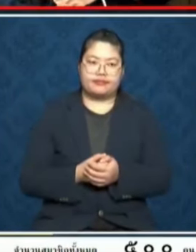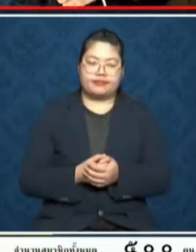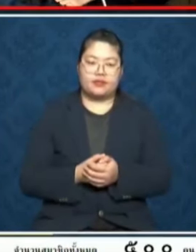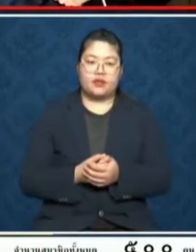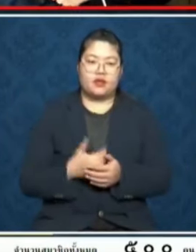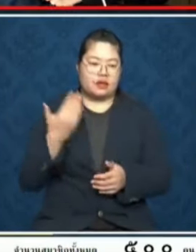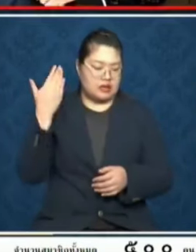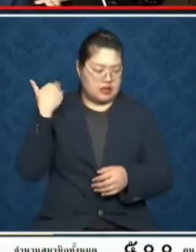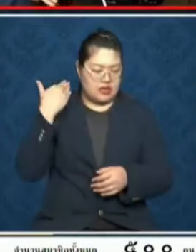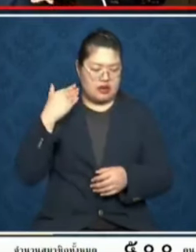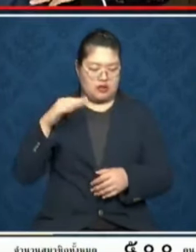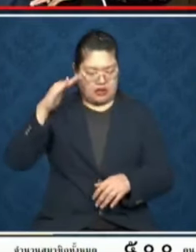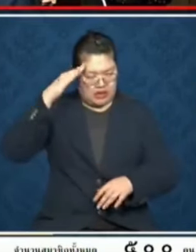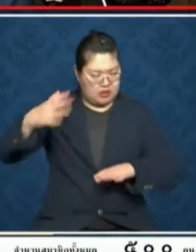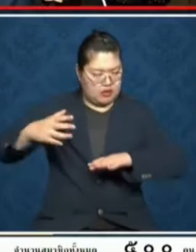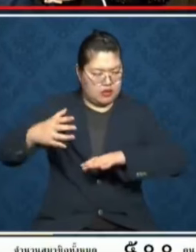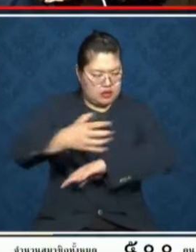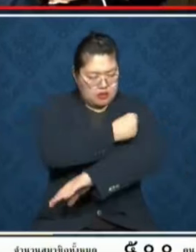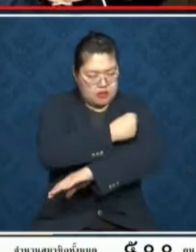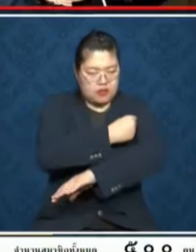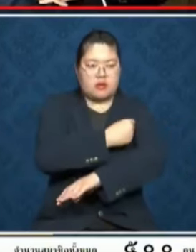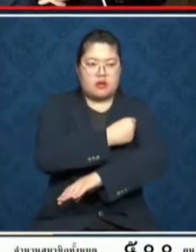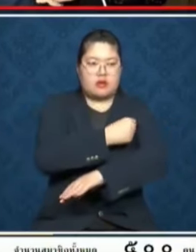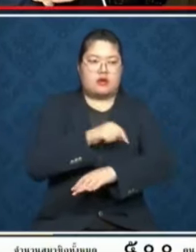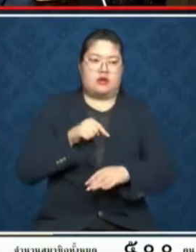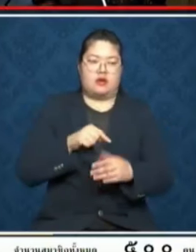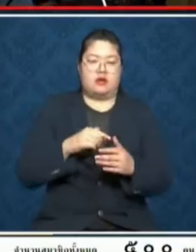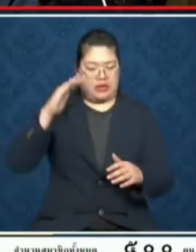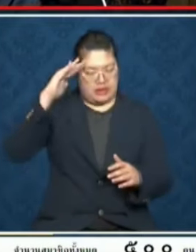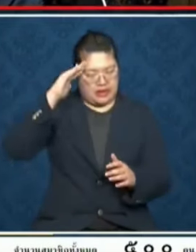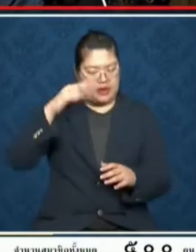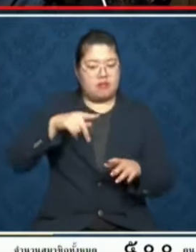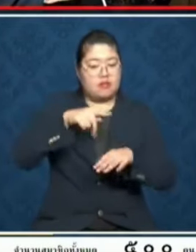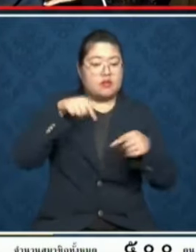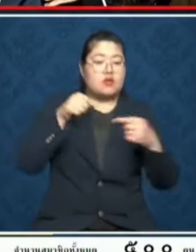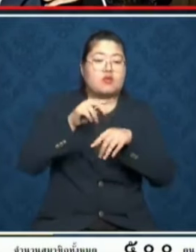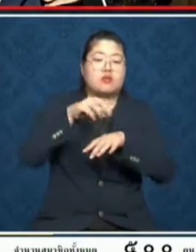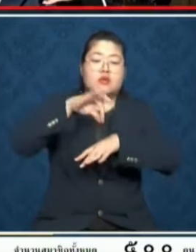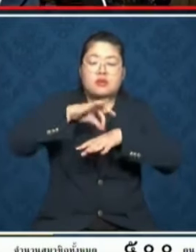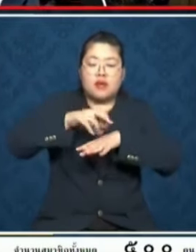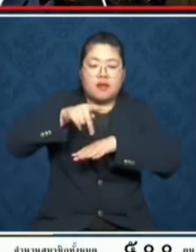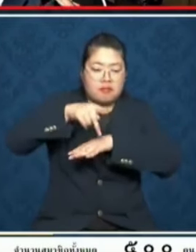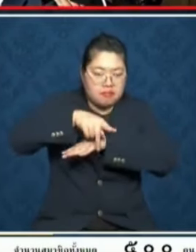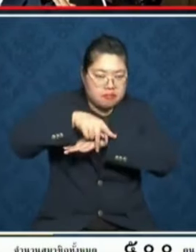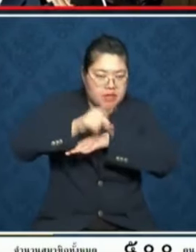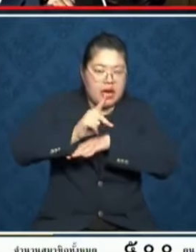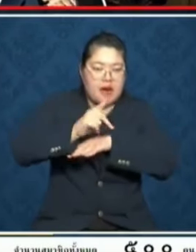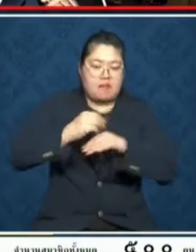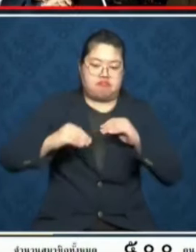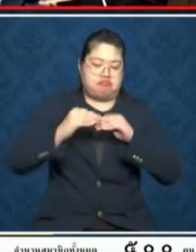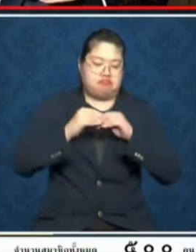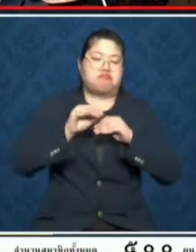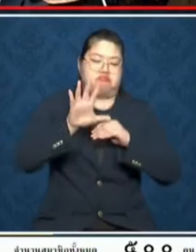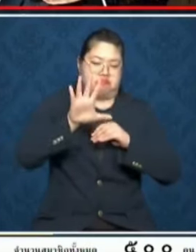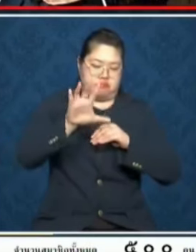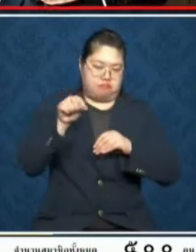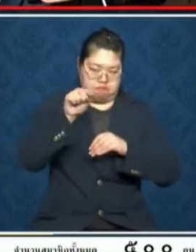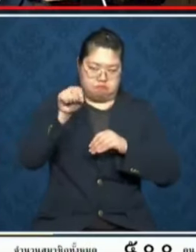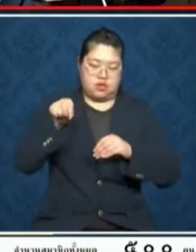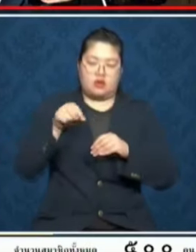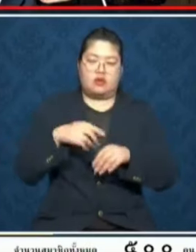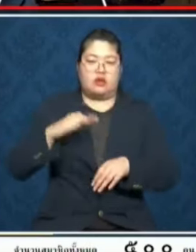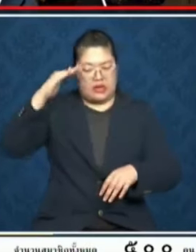ประหารครั้งล่าสุดนี้เองค่ะมีจำนวนทหารที่เข้ามานั่งเป็นประธานในบอร์ดรัฐวิสาหกิจเพิ่มขึ้น5เท่าและมีจำนว